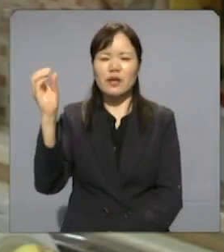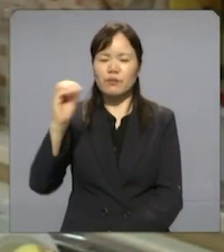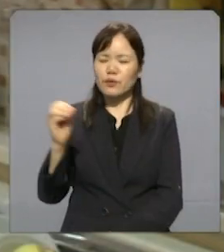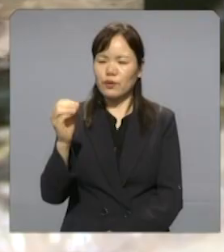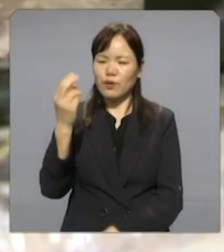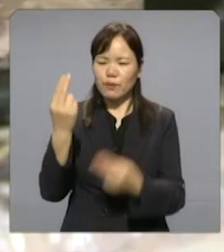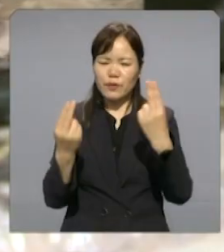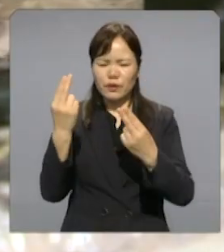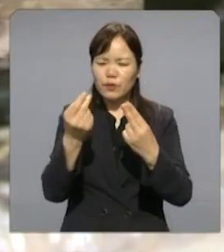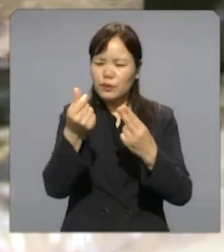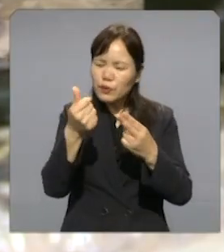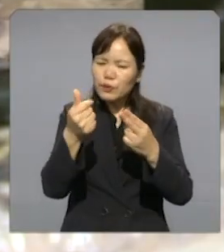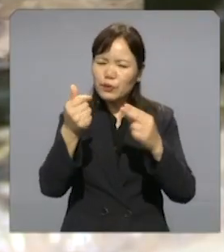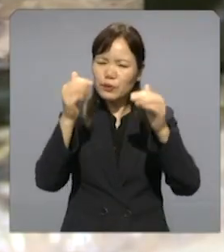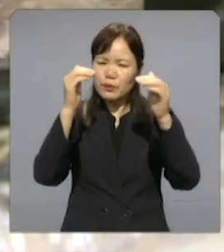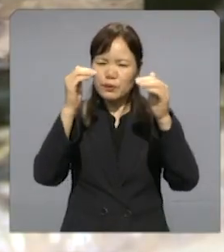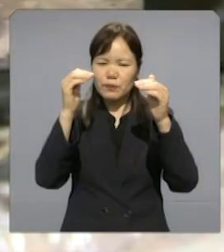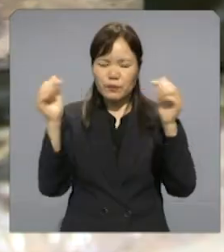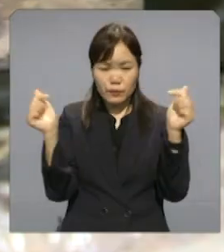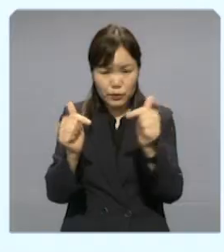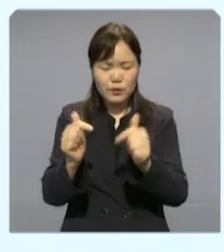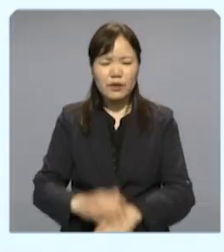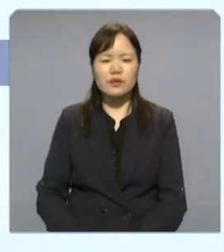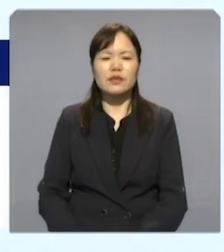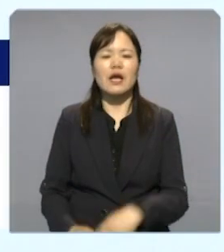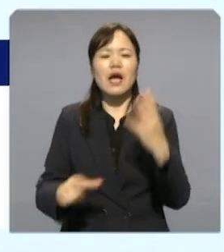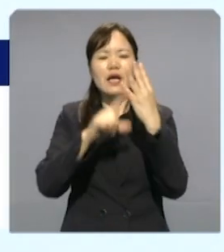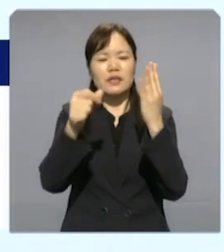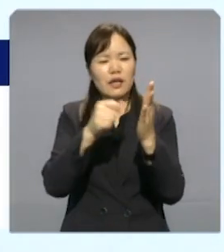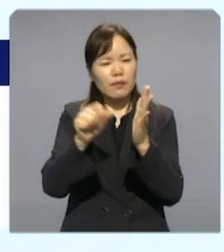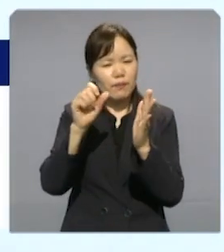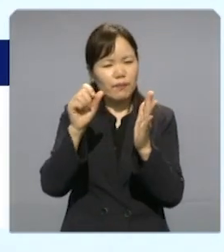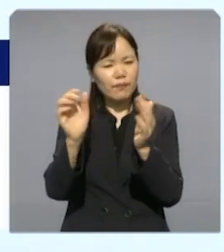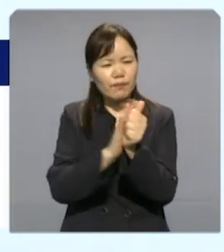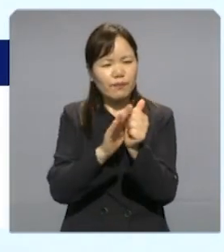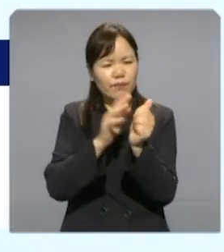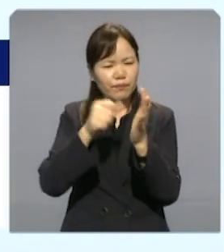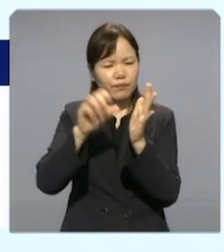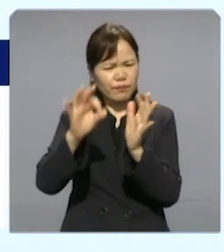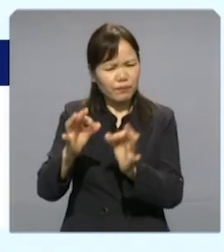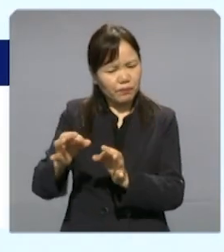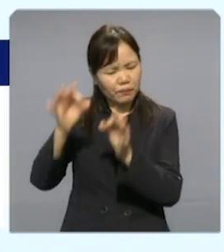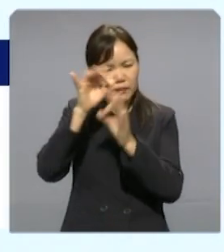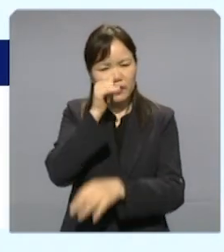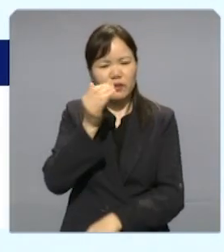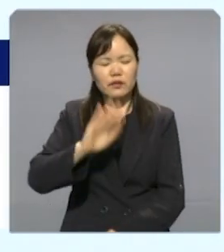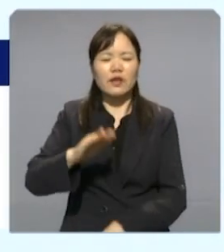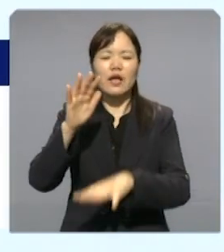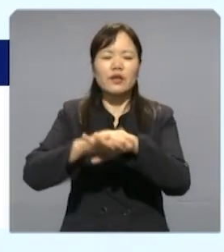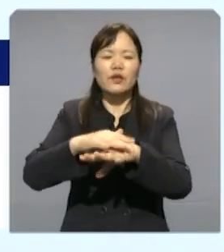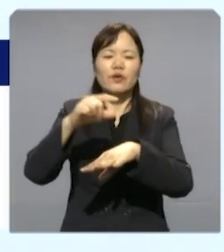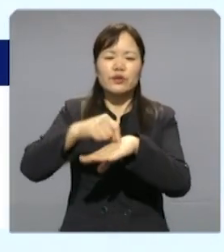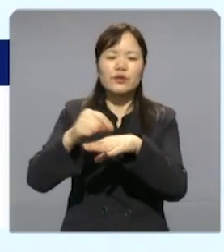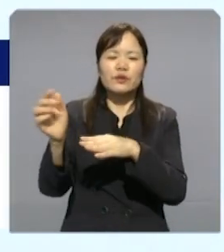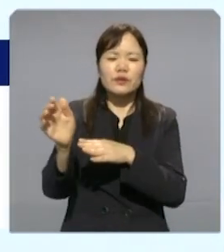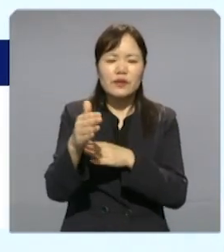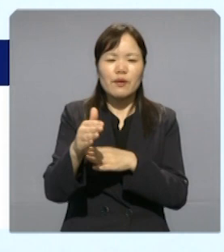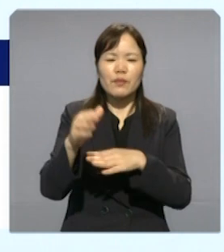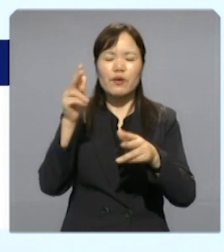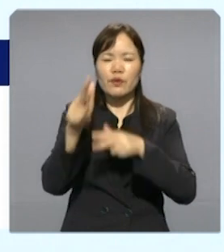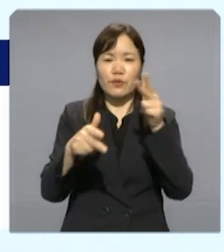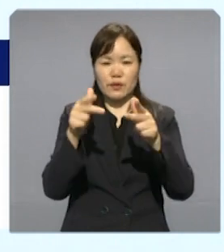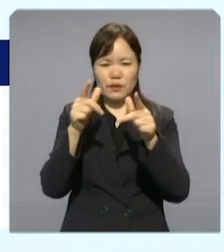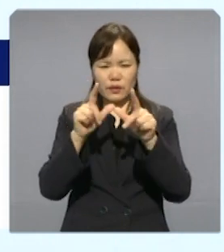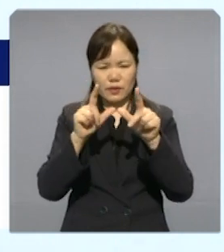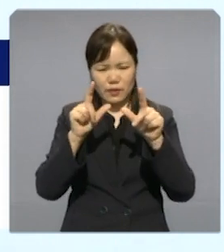상승폭이 줄었습니다. 4월은 서비스 물가의 상승폭이 소폭 상승하였지만 농축산물, 공업제품, 전기가스